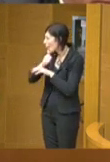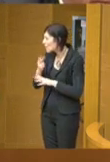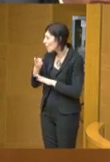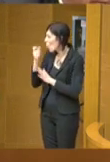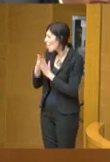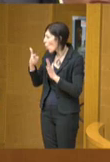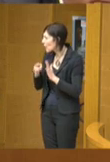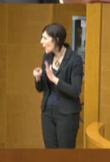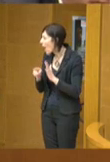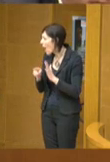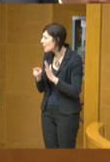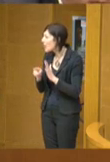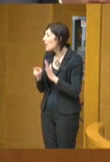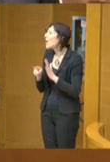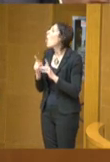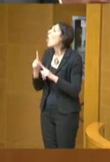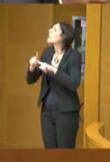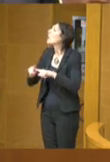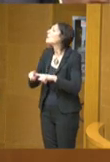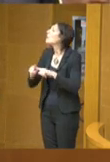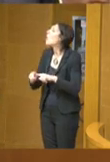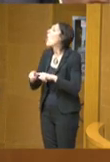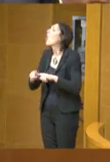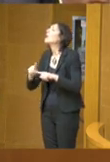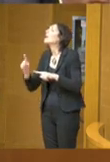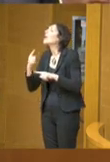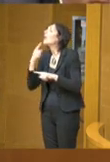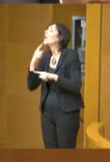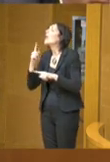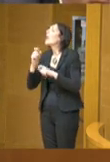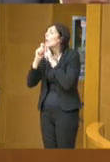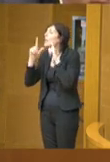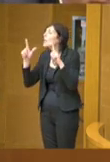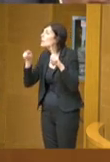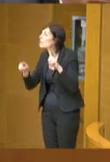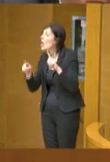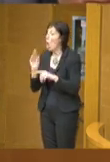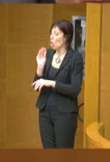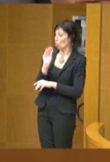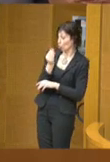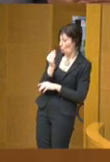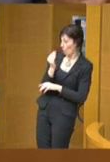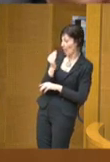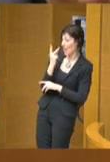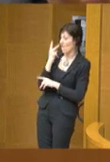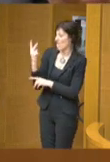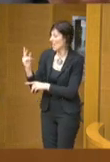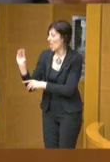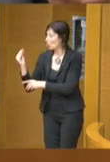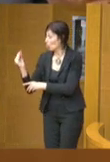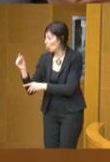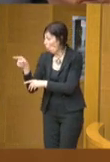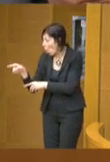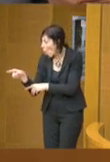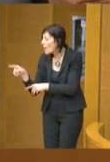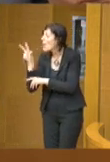importante sia quello dei testimoni di un risveglio per i giovani. Vedere giovani come loro o meno giovani che parlano